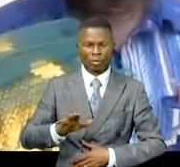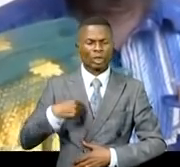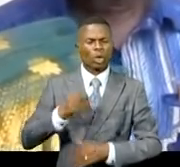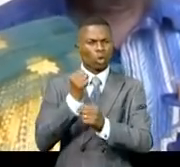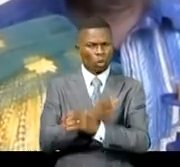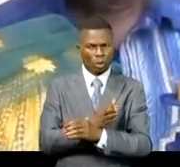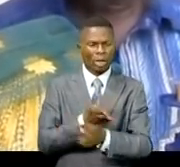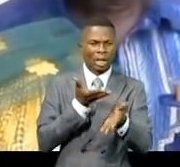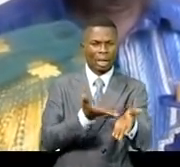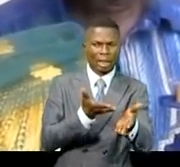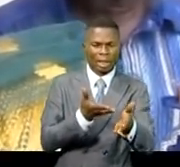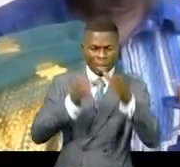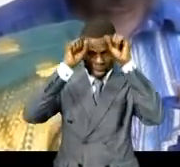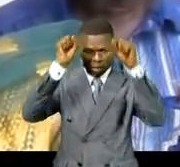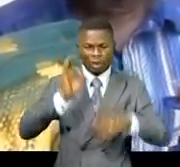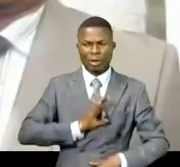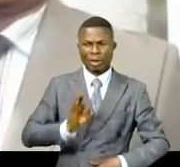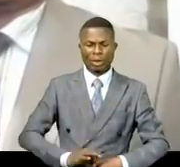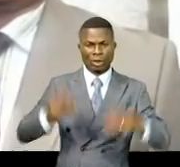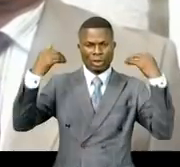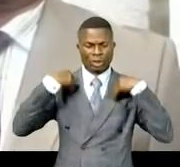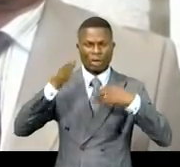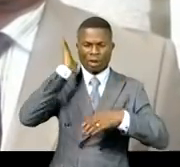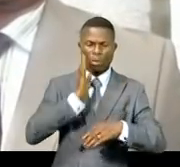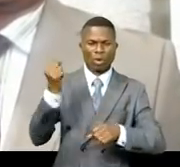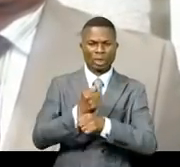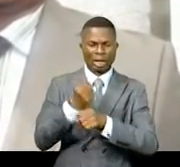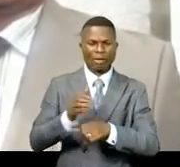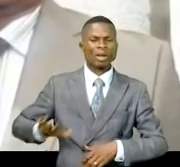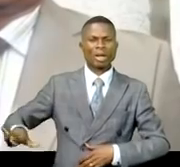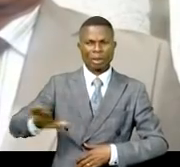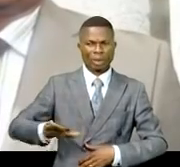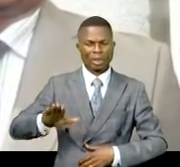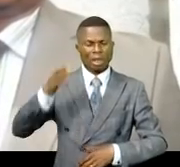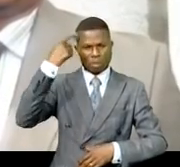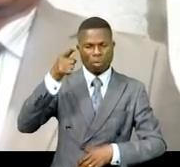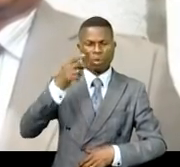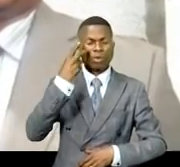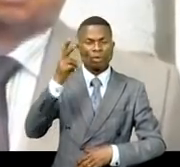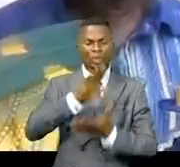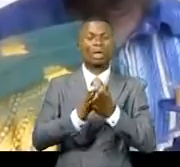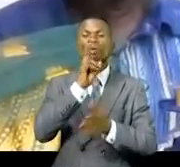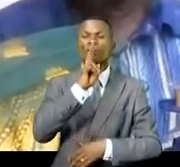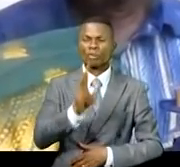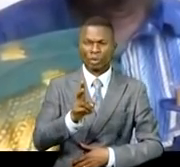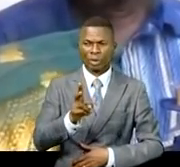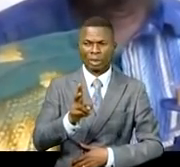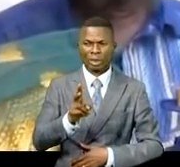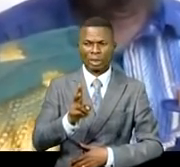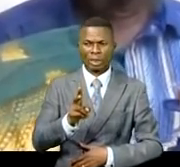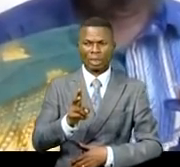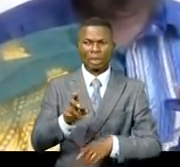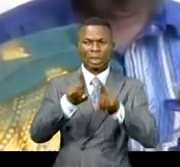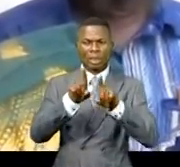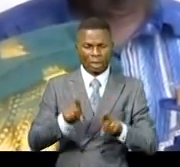disponibilité à accompagner les chefs de l'État, garant du bon fonctionnement des institutions pour la matérialisation de cette vision. Saisissons cette